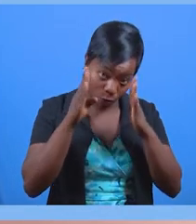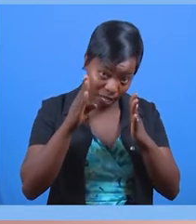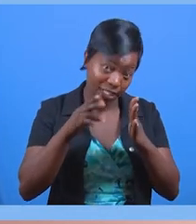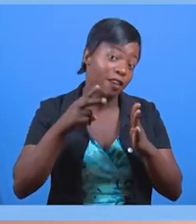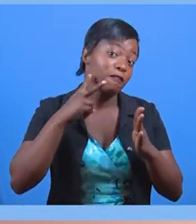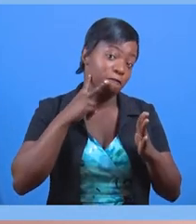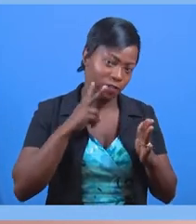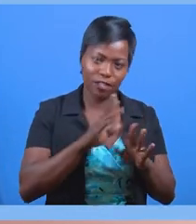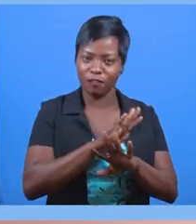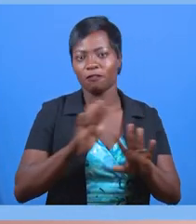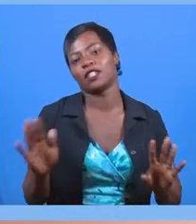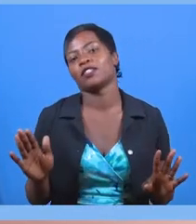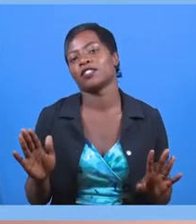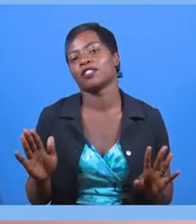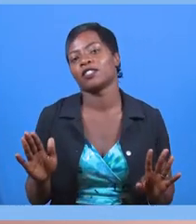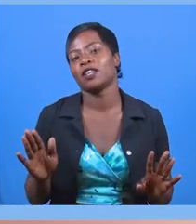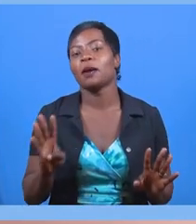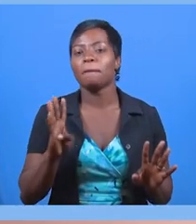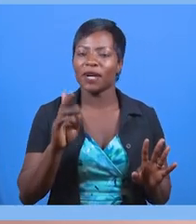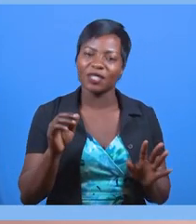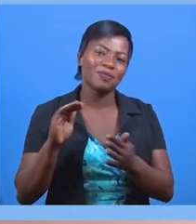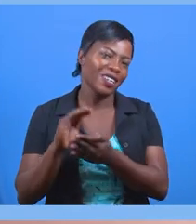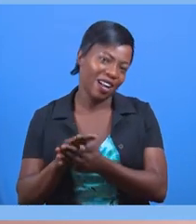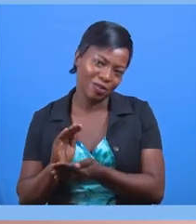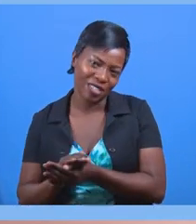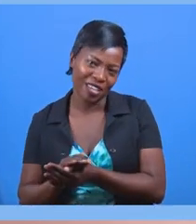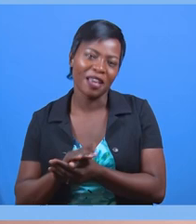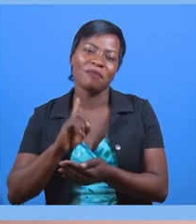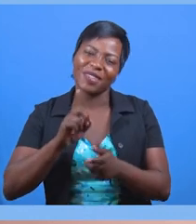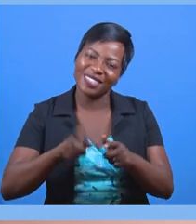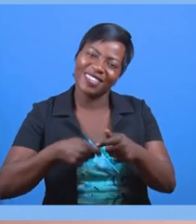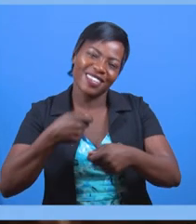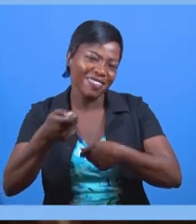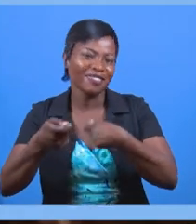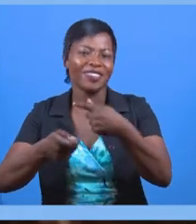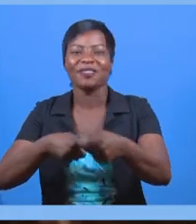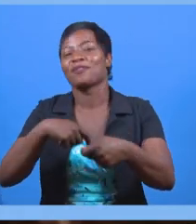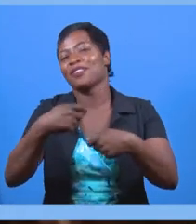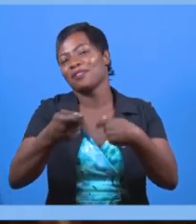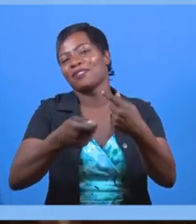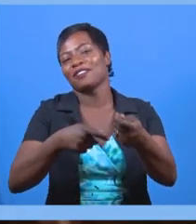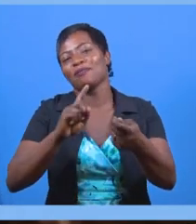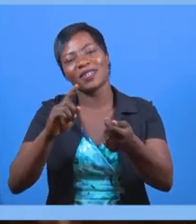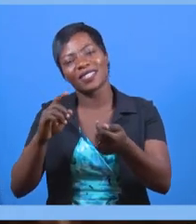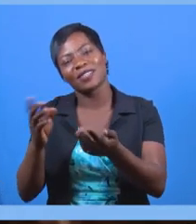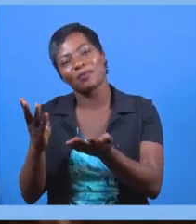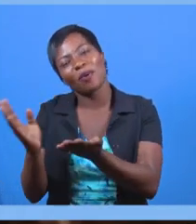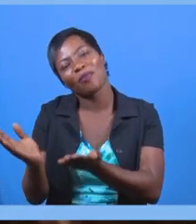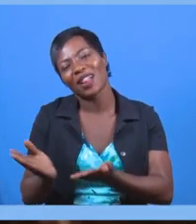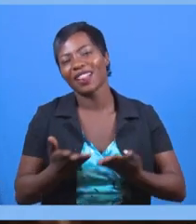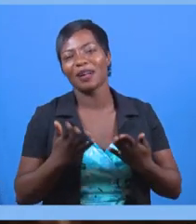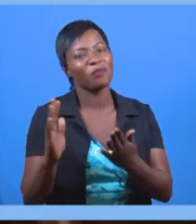mutsika nemagariro hatinyime tinokurudzira chaizvo kuti ngativapei ngativagamuchirei